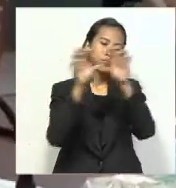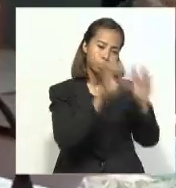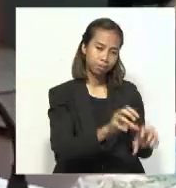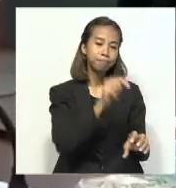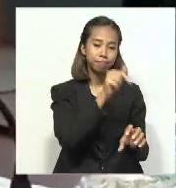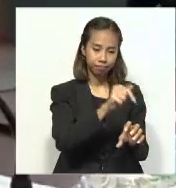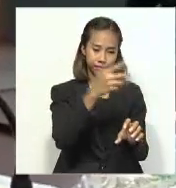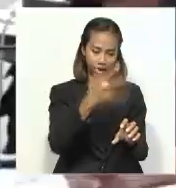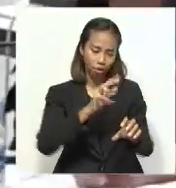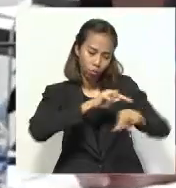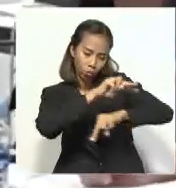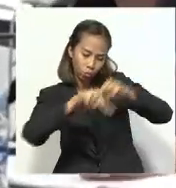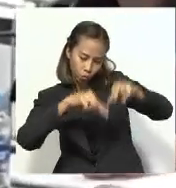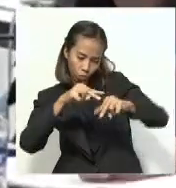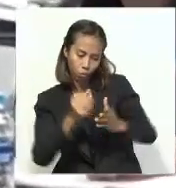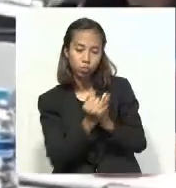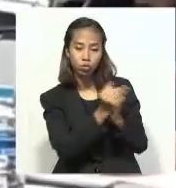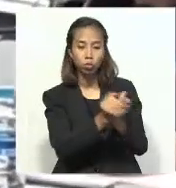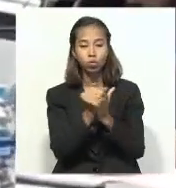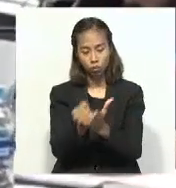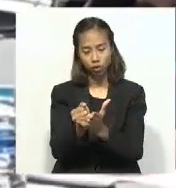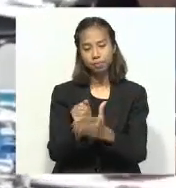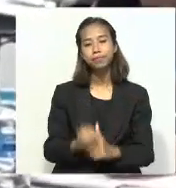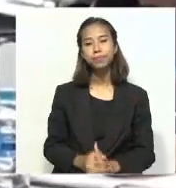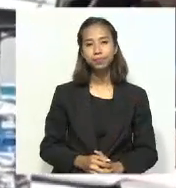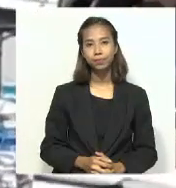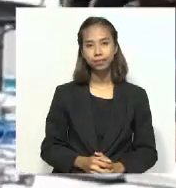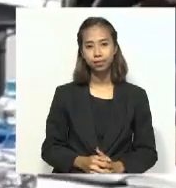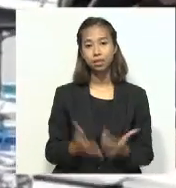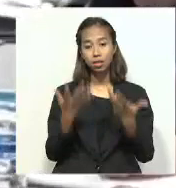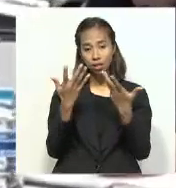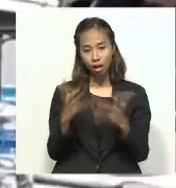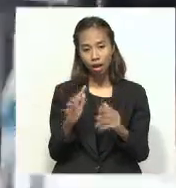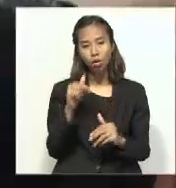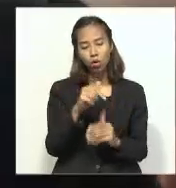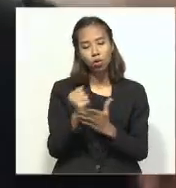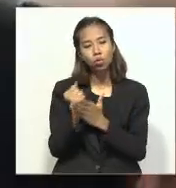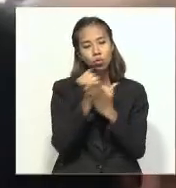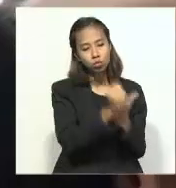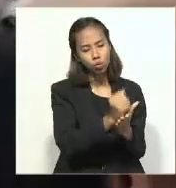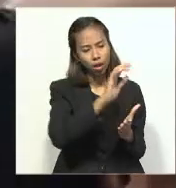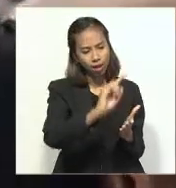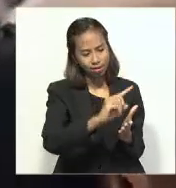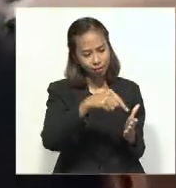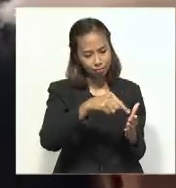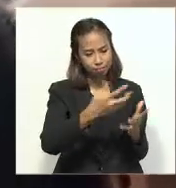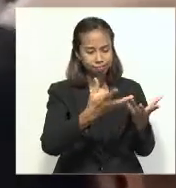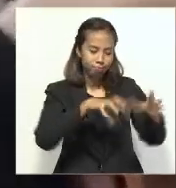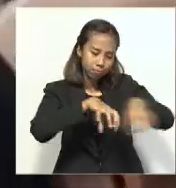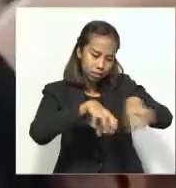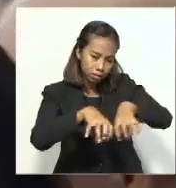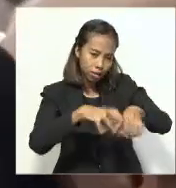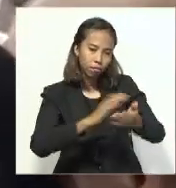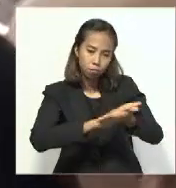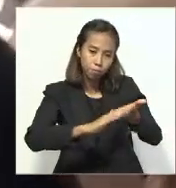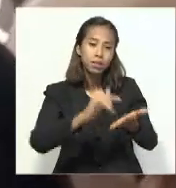งแล้วก็จะไปสำรวจให้ความช่วยเหลือในเบื้องต้นด้วยนะคะจากนั้นจะเร่งเข้าฟื้นฟูพื้นที่เสียหายพร้อมกับจิตอาสาอ